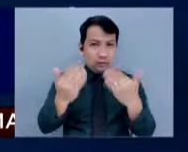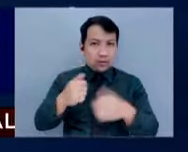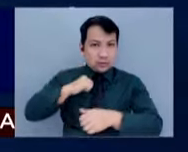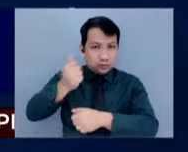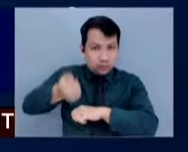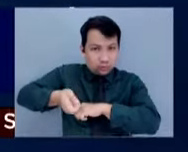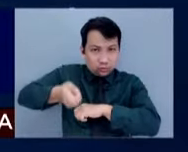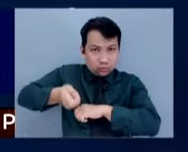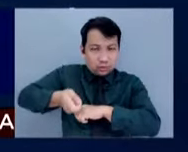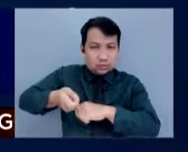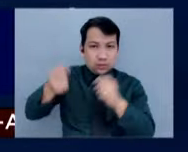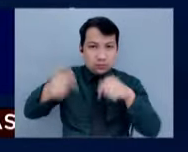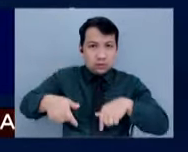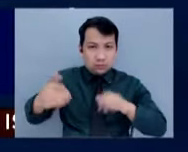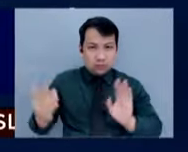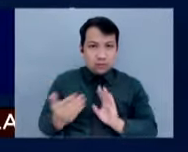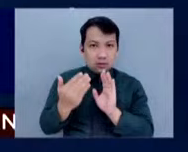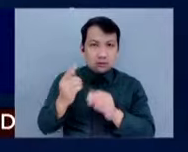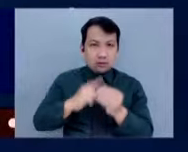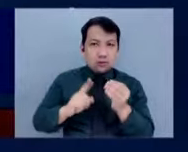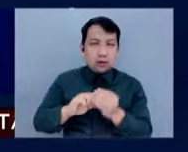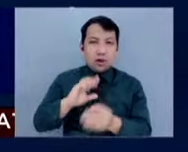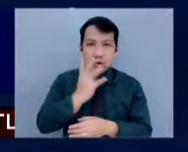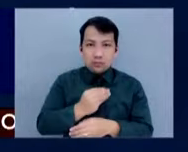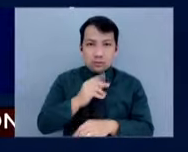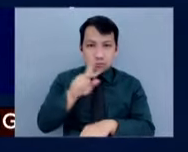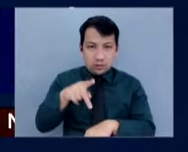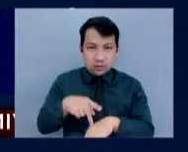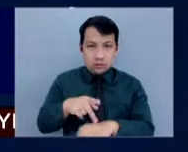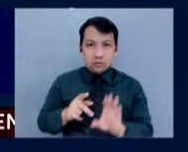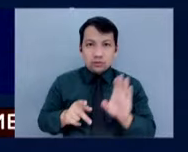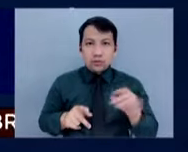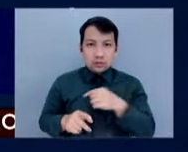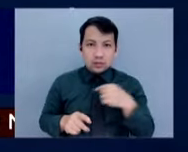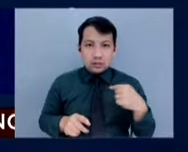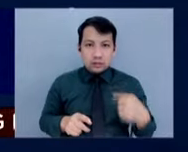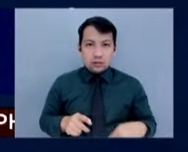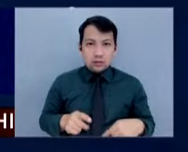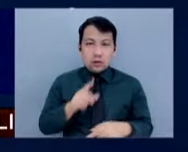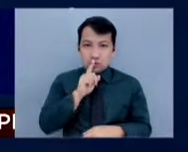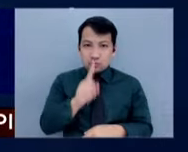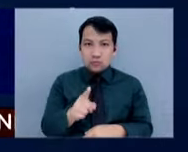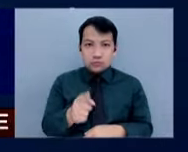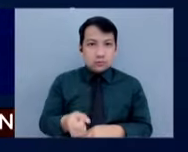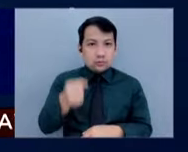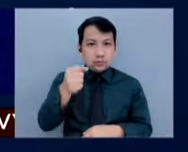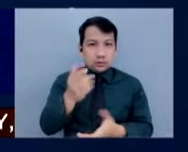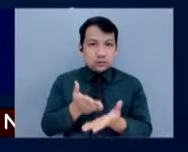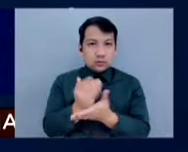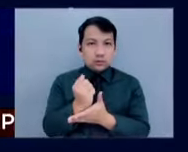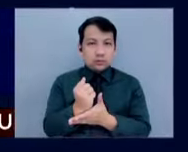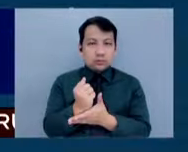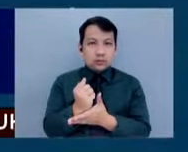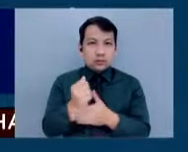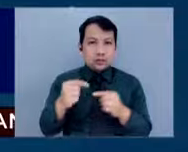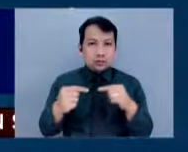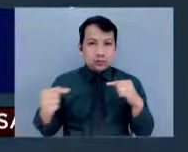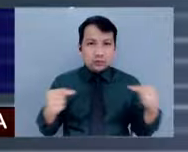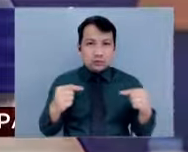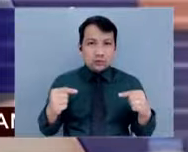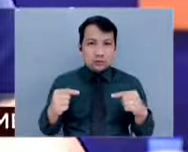para magkaalaman na kung Pilipinas ba o China ang tunay na may karapatan sa pinag-aagawang